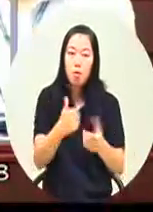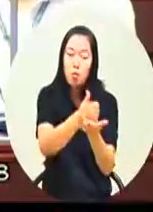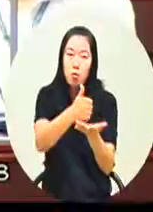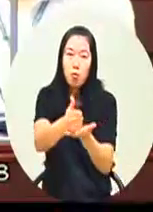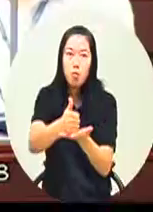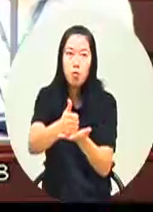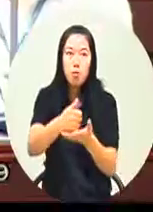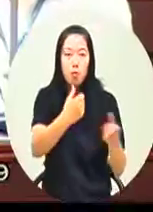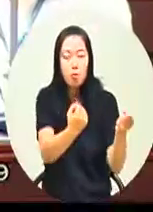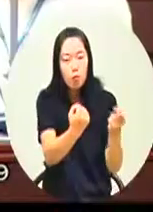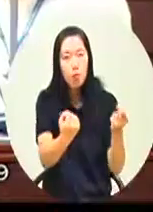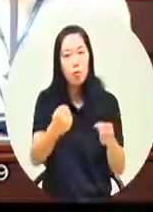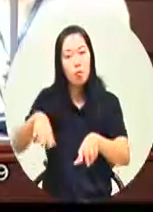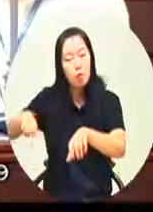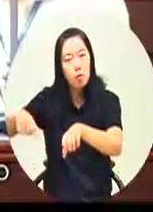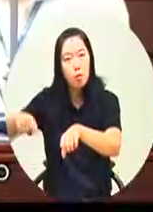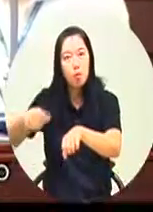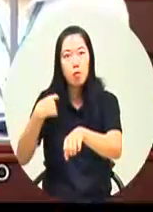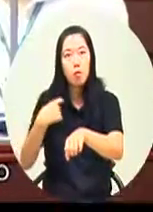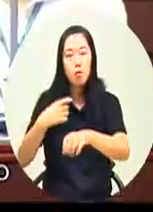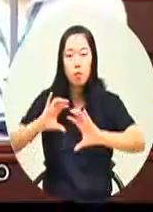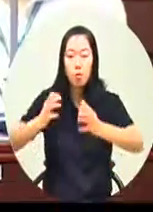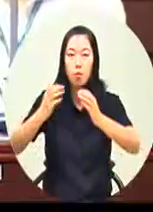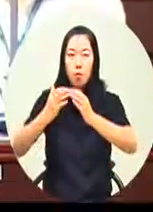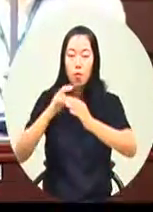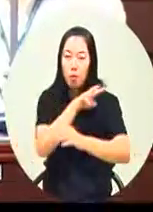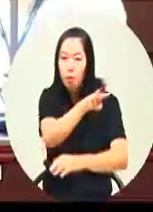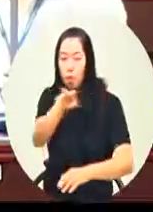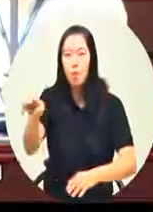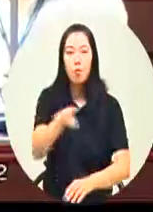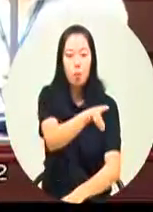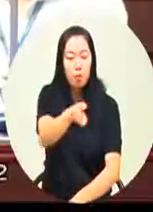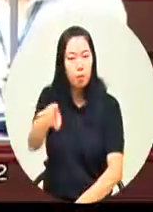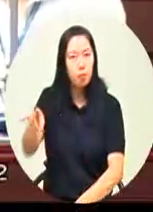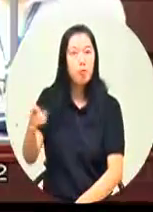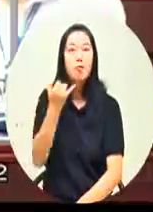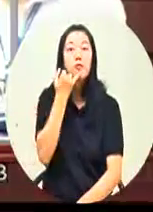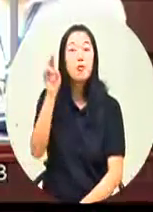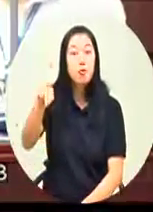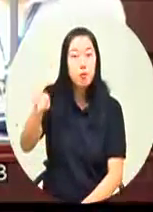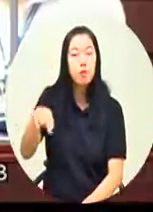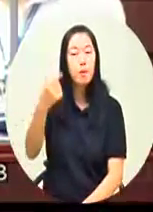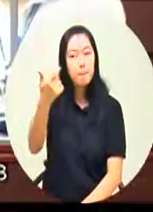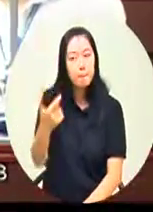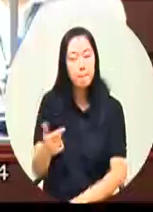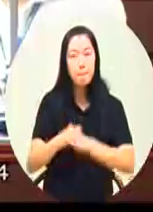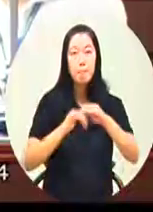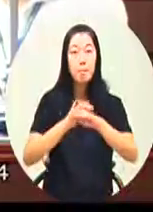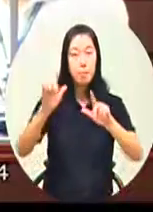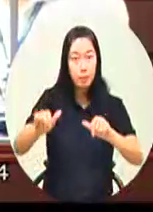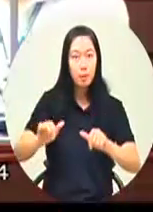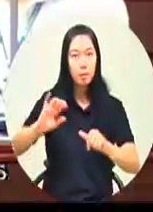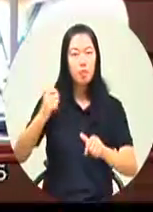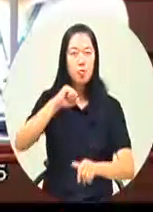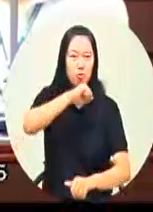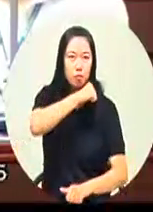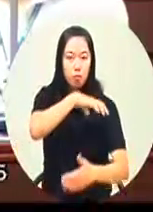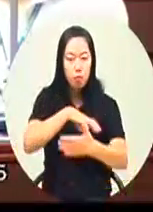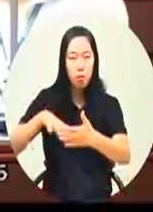其实在其他国家我们都看到是可行的，是也逐渐成熟，但是因为在国内里面呢，常常碰到我